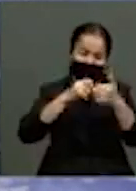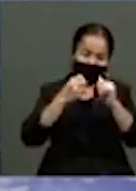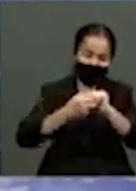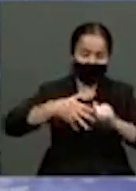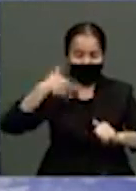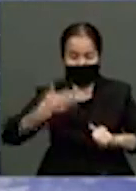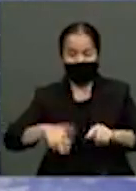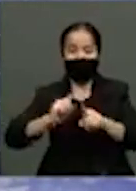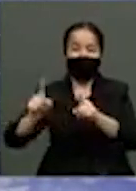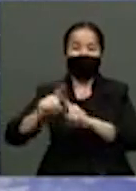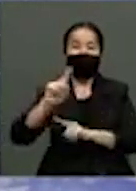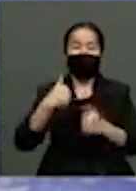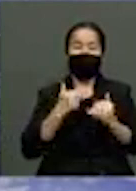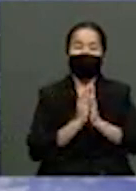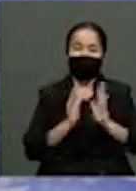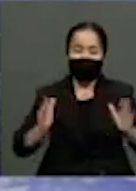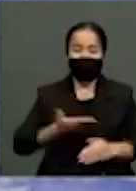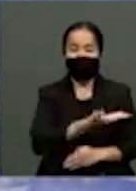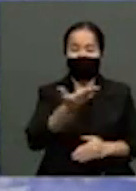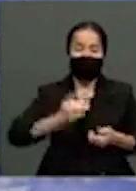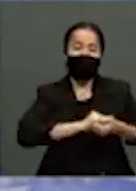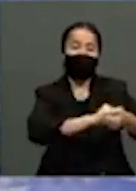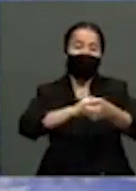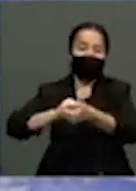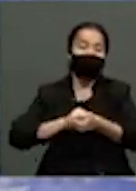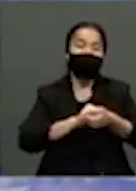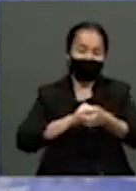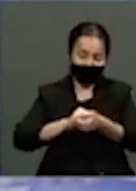ไรบ้างก็ขอขอบพระคุณทุกท่านที่ให้ความร่วมมือแล้วเ